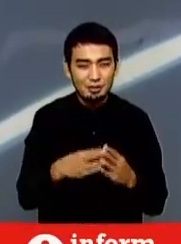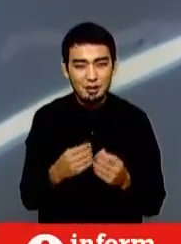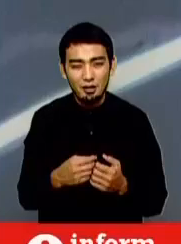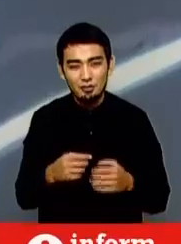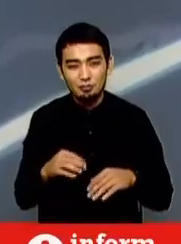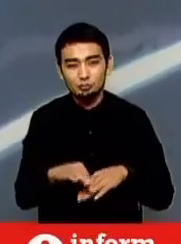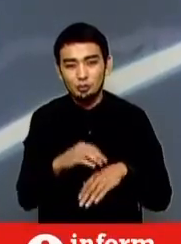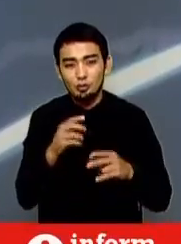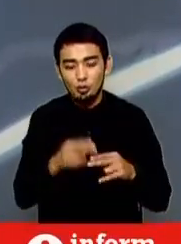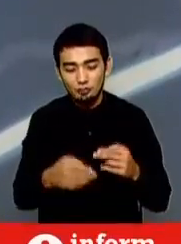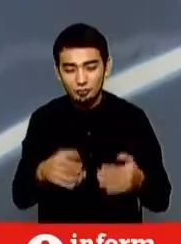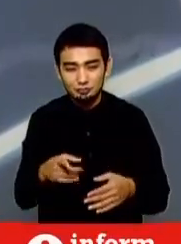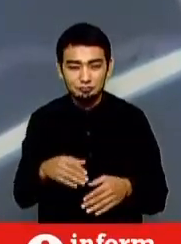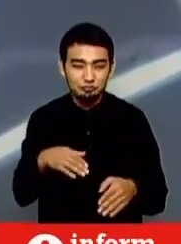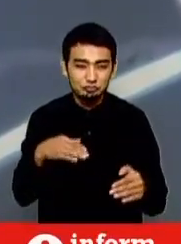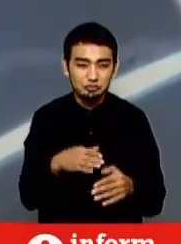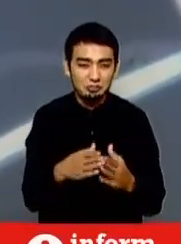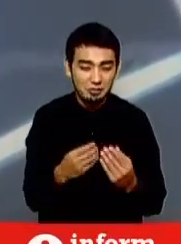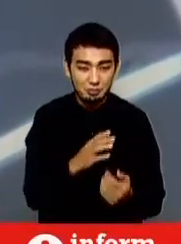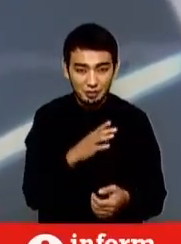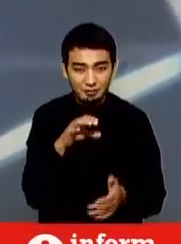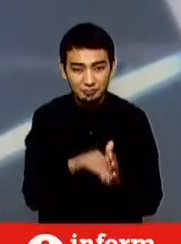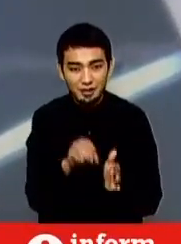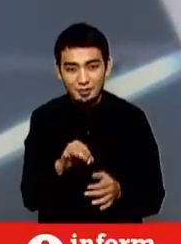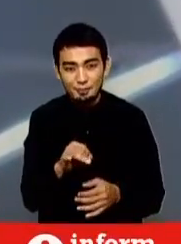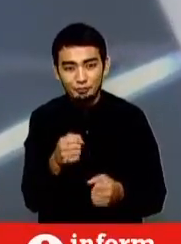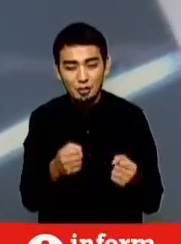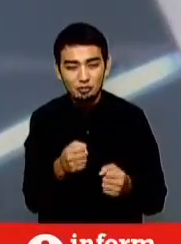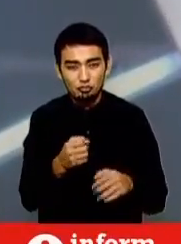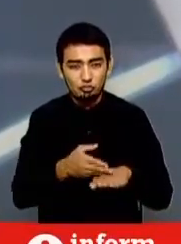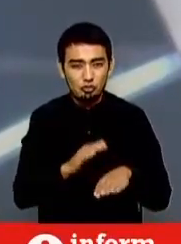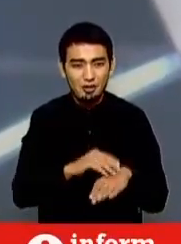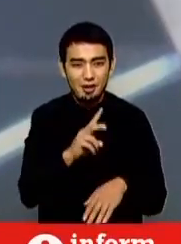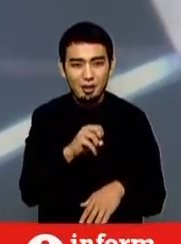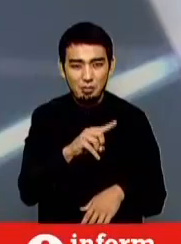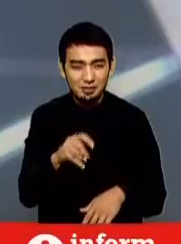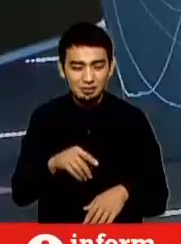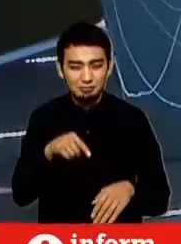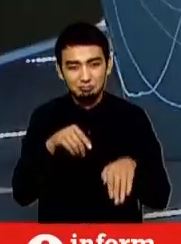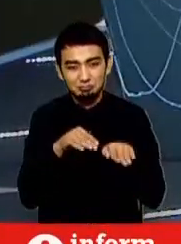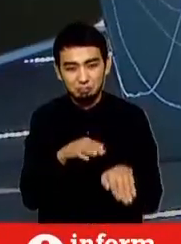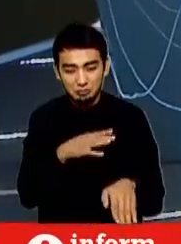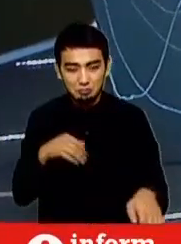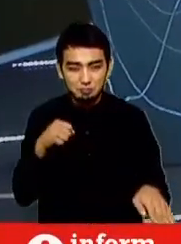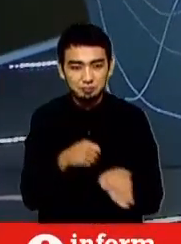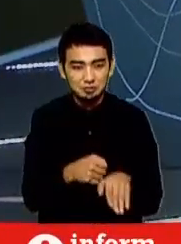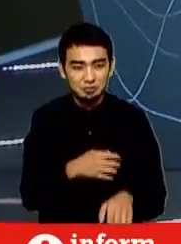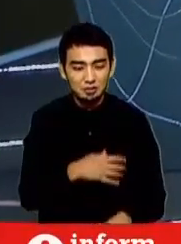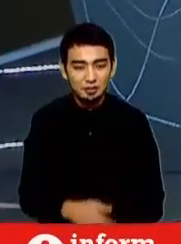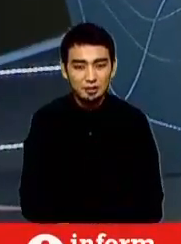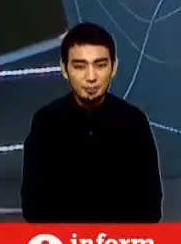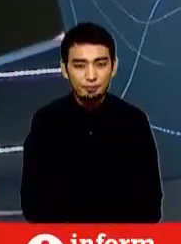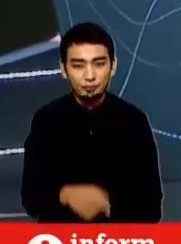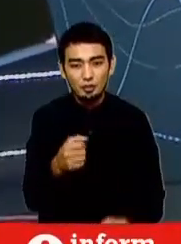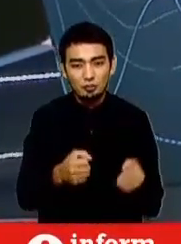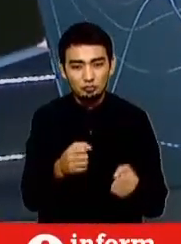отырған көлік өз бағытында келе жатып, тас жолда көлденеңінен тұрған ауыр жүк көлігінің астына кіріп кеткен. Көлік